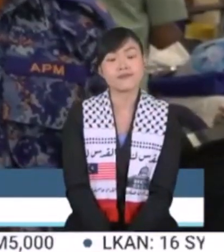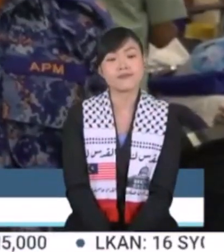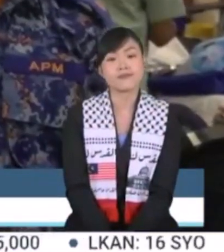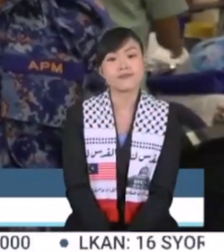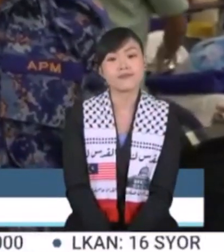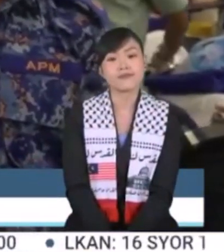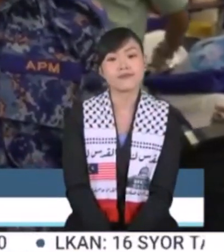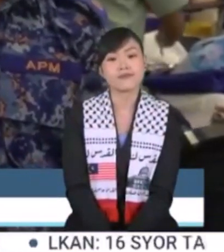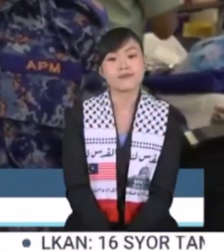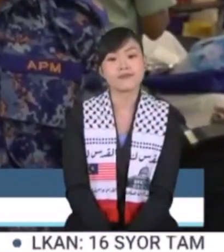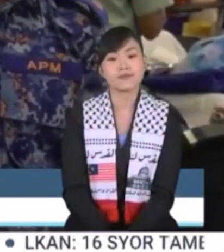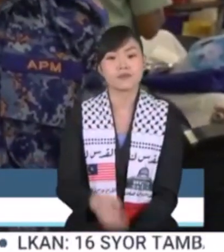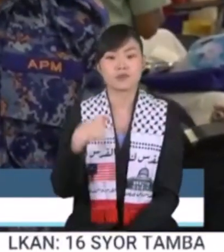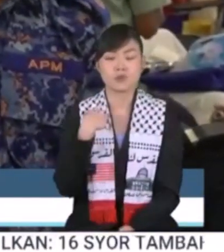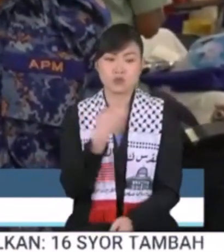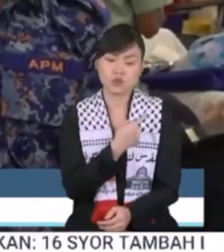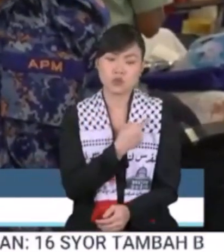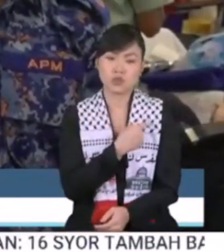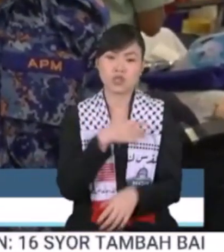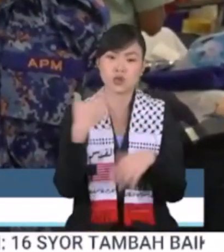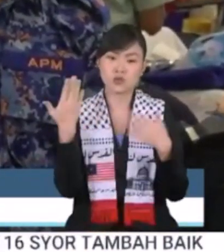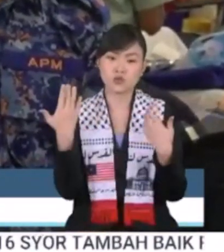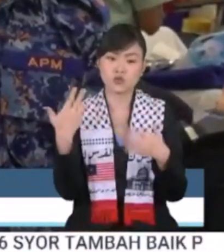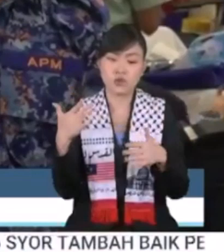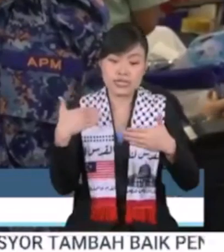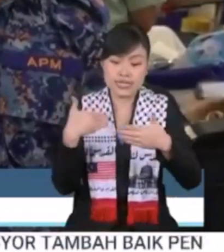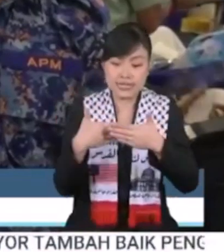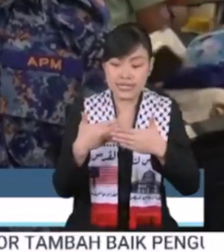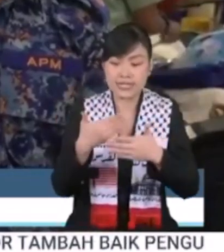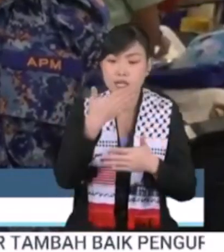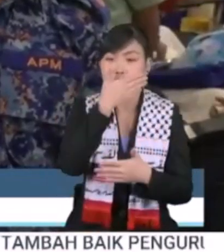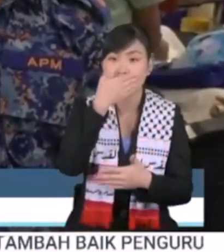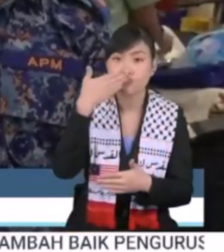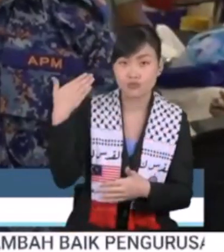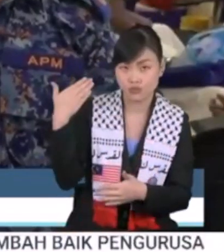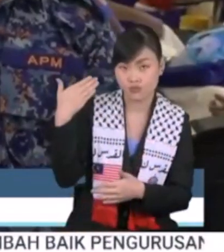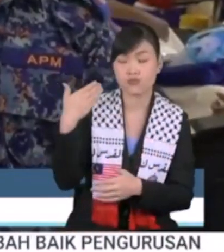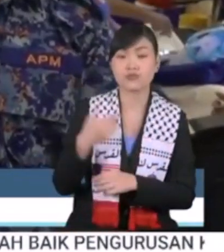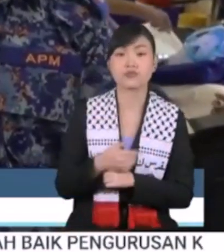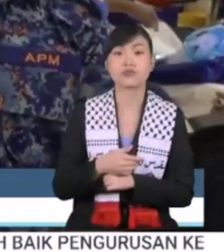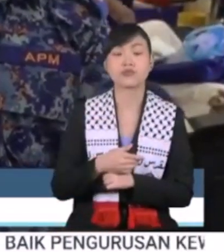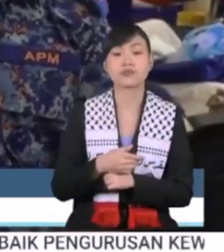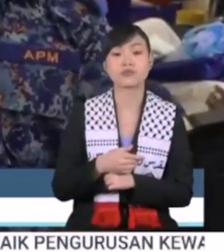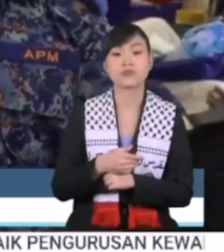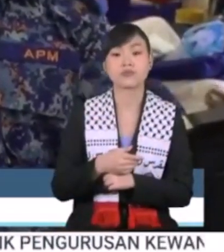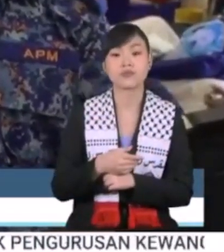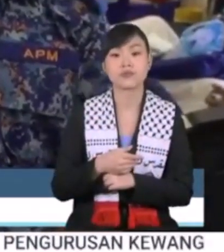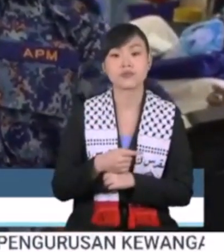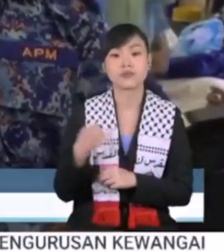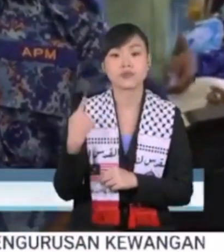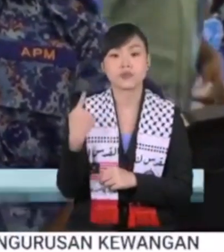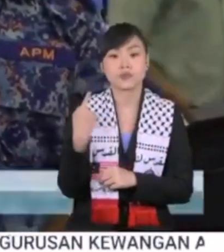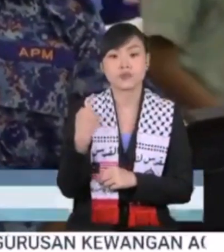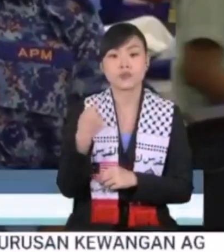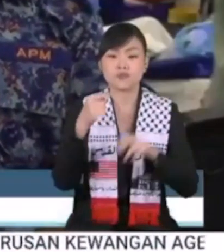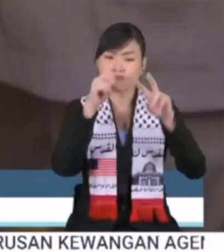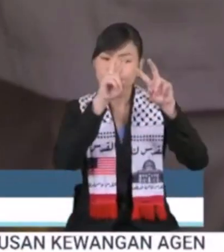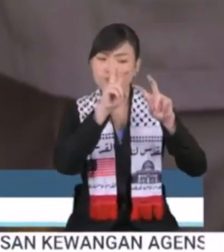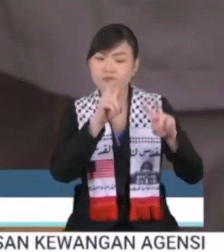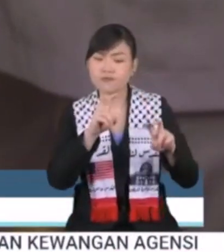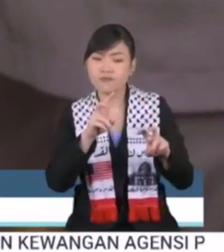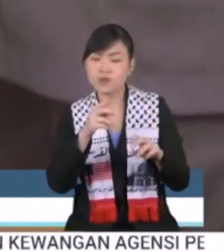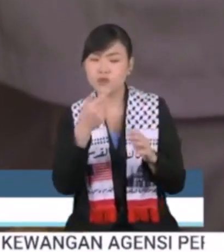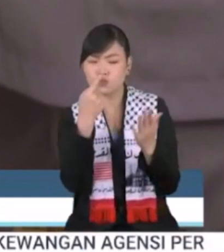So, memandangkan kita dah hampir bulan puasa, lagi beberapa hari lagi. Jadi kami sasarkan